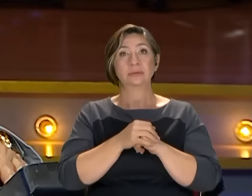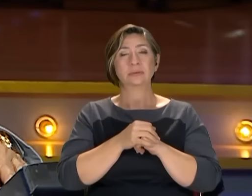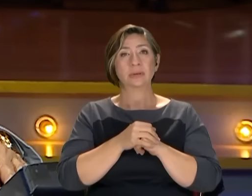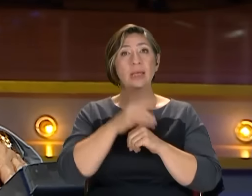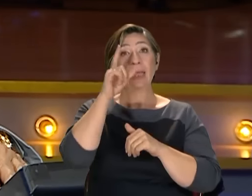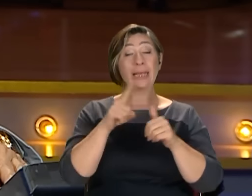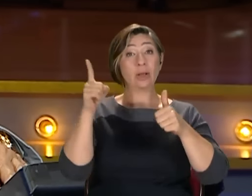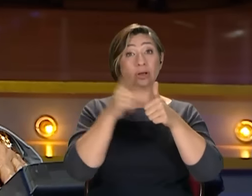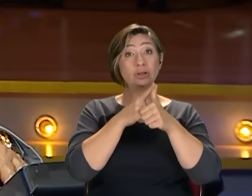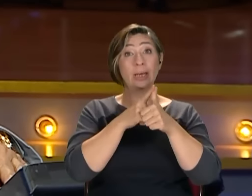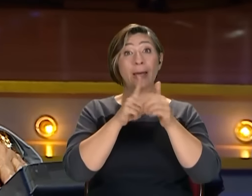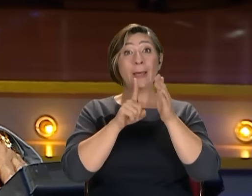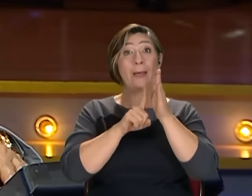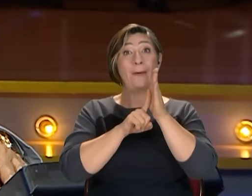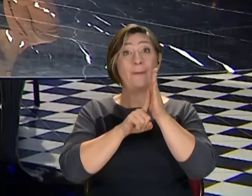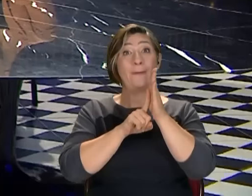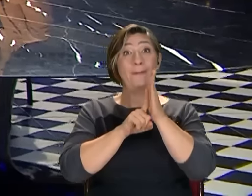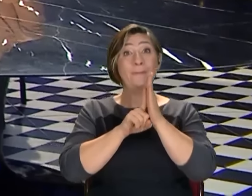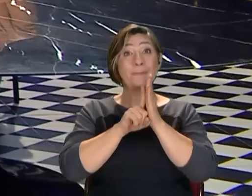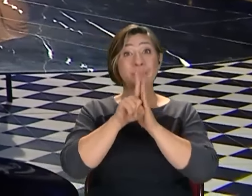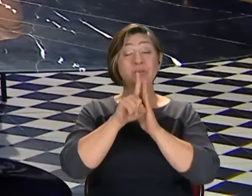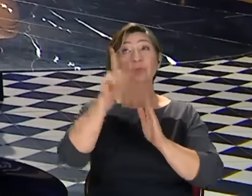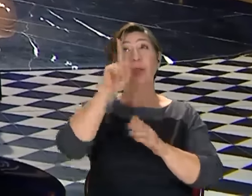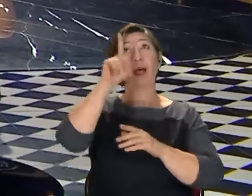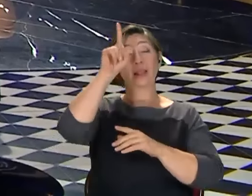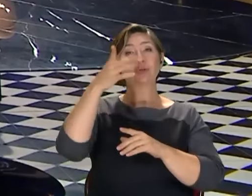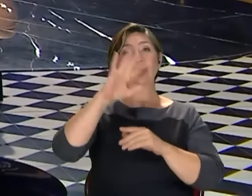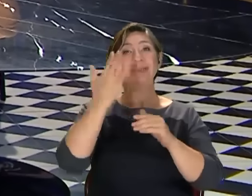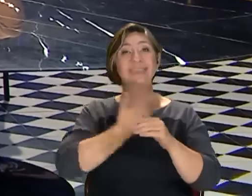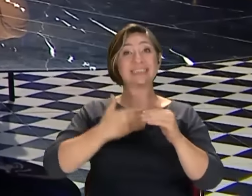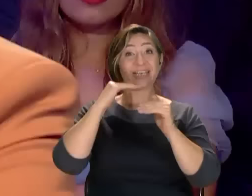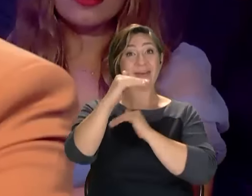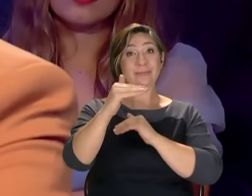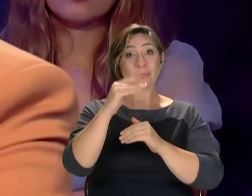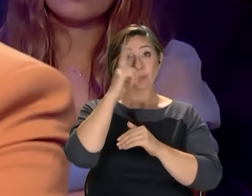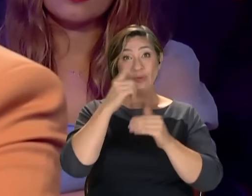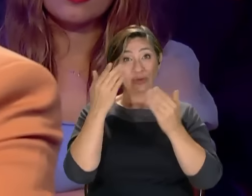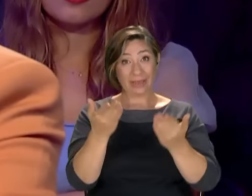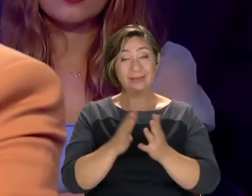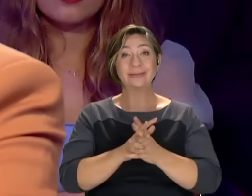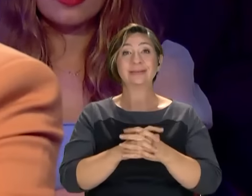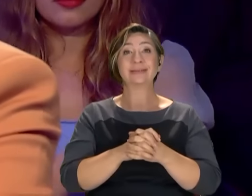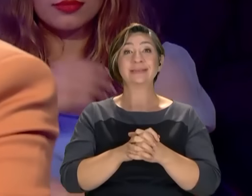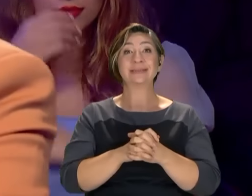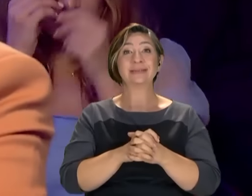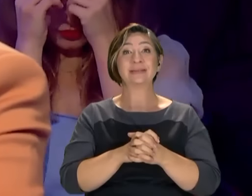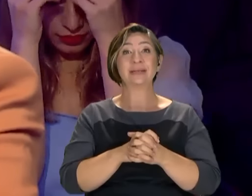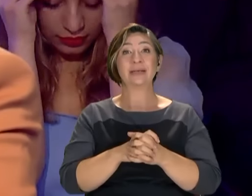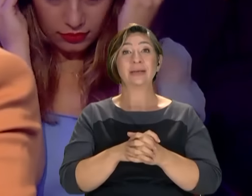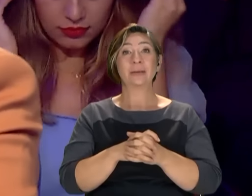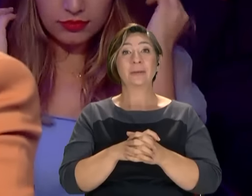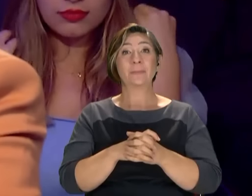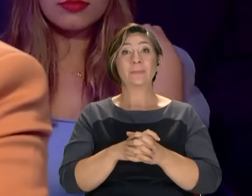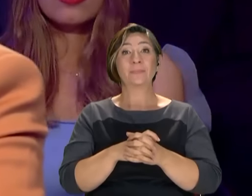işte başarı sevenler sayesinde, önce Allah'ın sonra sevenlerimiz sayesinde gerçekleşti o kanalı. Ne güzel.